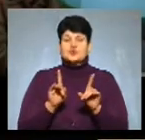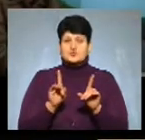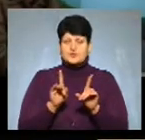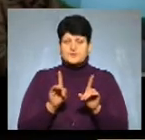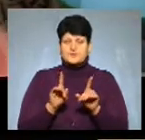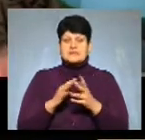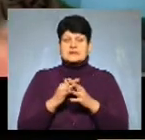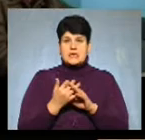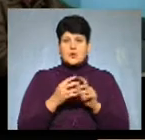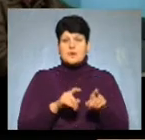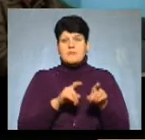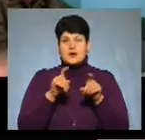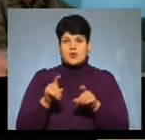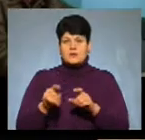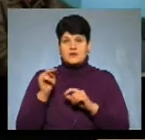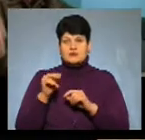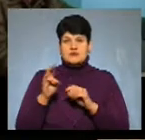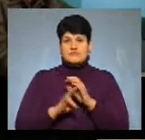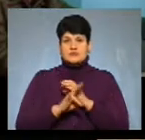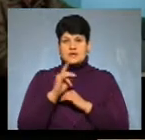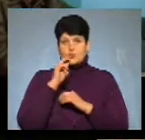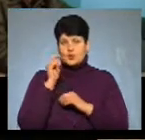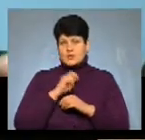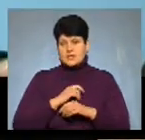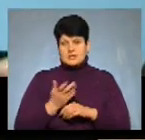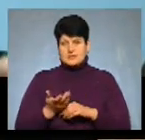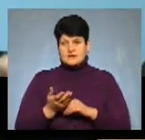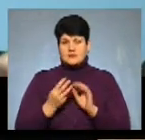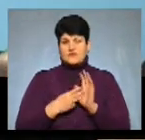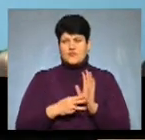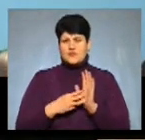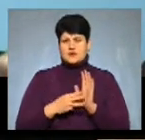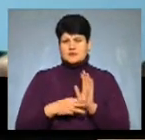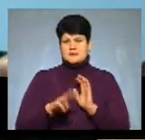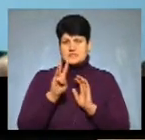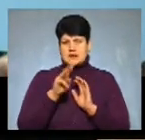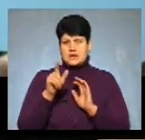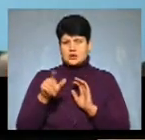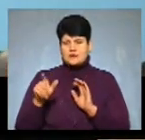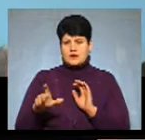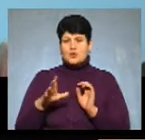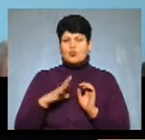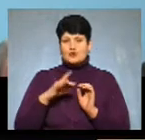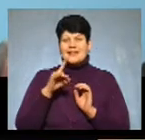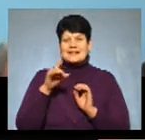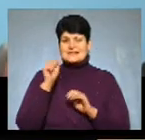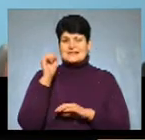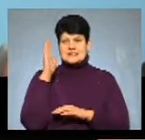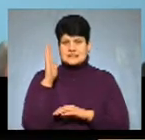що село переходить на Православну церкву України. 83 чоловіки було